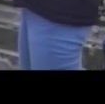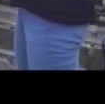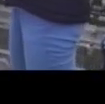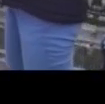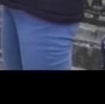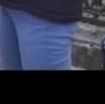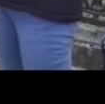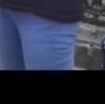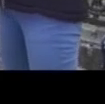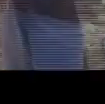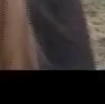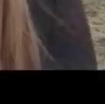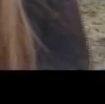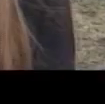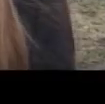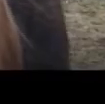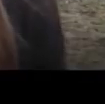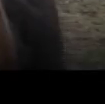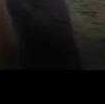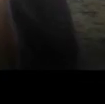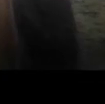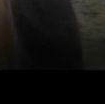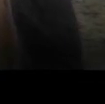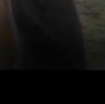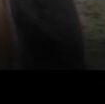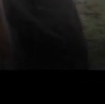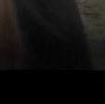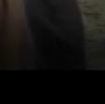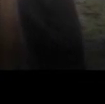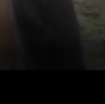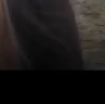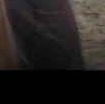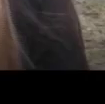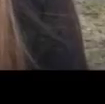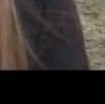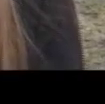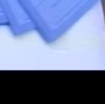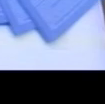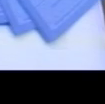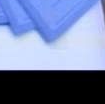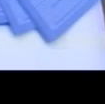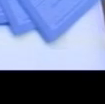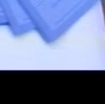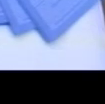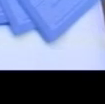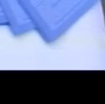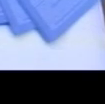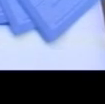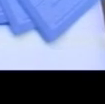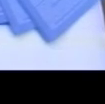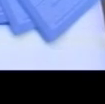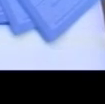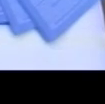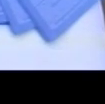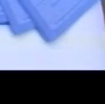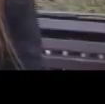тут проводять вікторину. Задаємо 5 питань. Людина, яка пройшла власне цю вікторину, отримує такий невеличкий подарунок, блокнотик